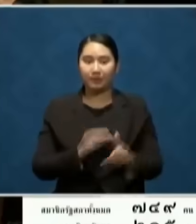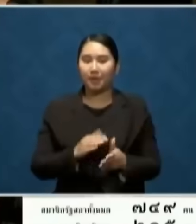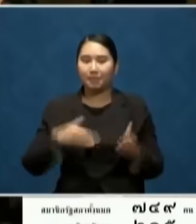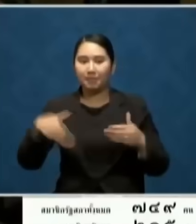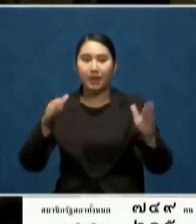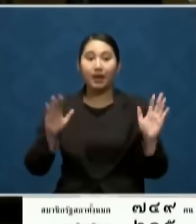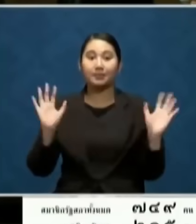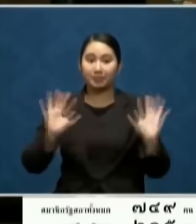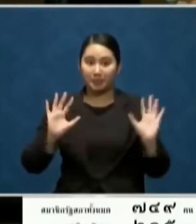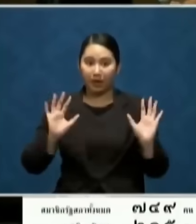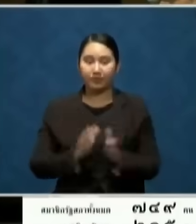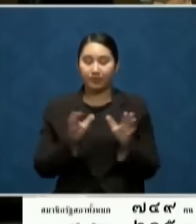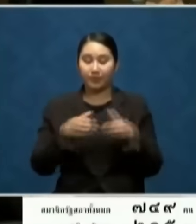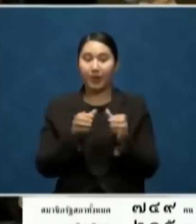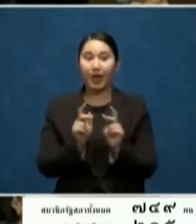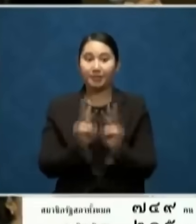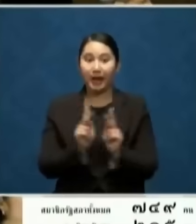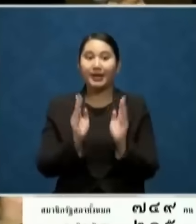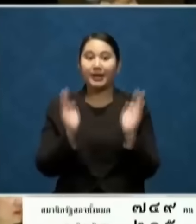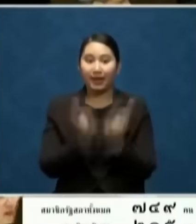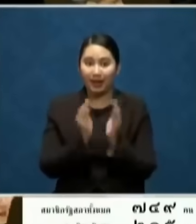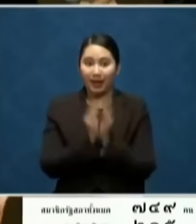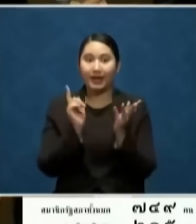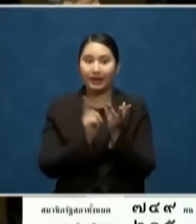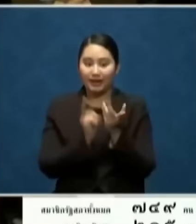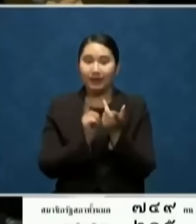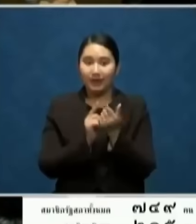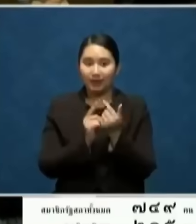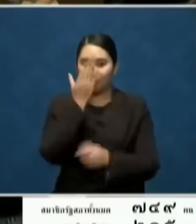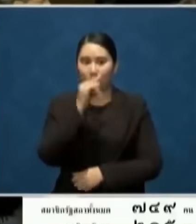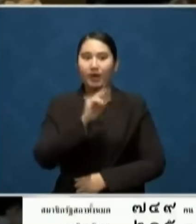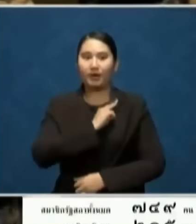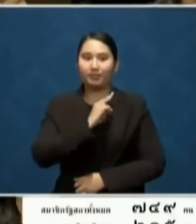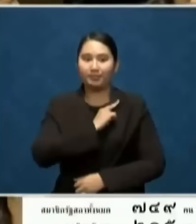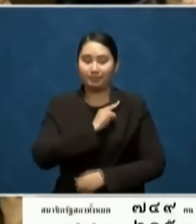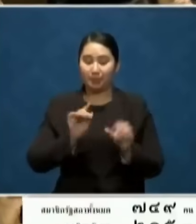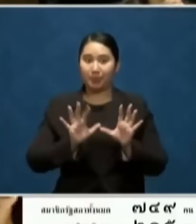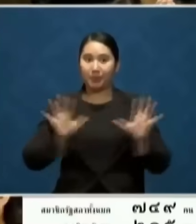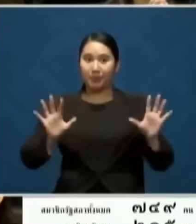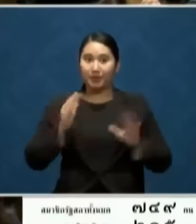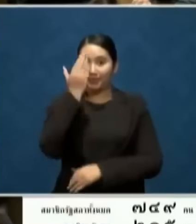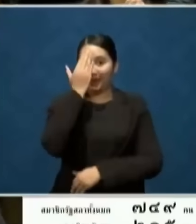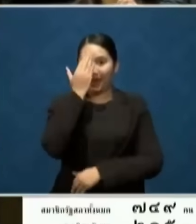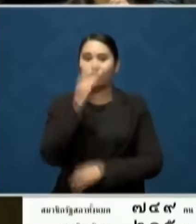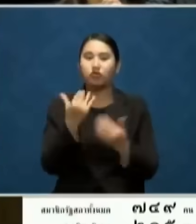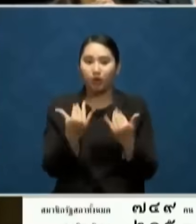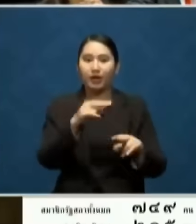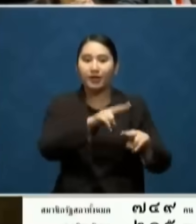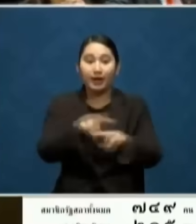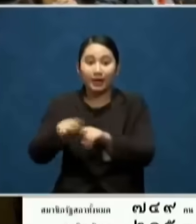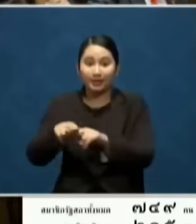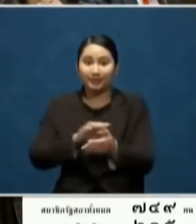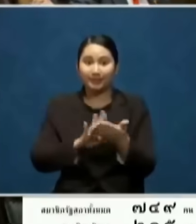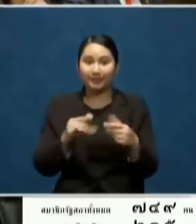ปดูนิดหนึ่งนะคะเรื่องขององค์ประชุมรัฐสภาวันนี้นับได้676คนเพราะว่าสว.